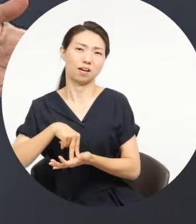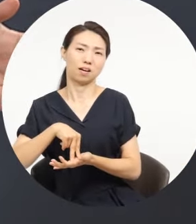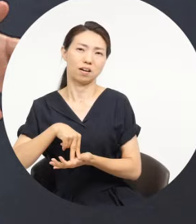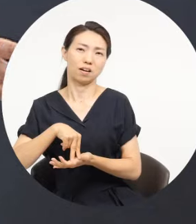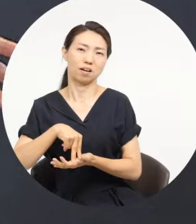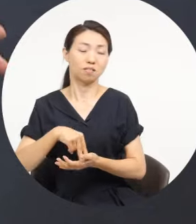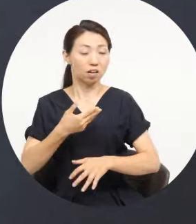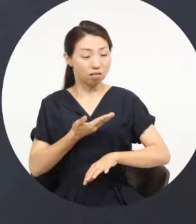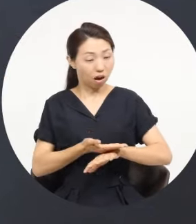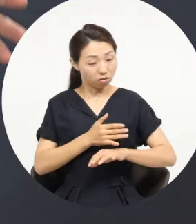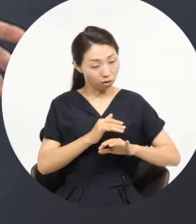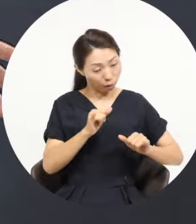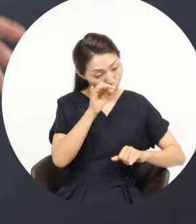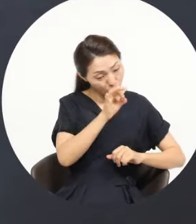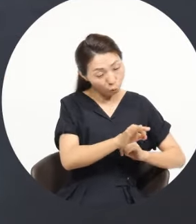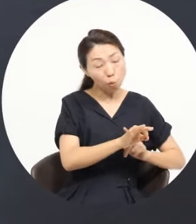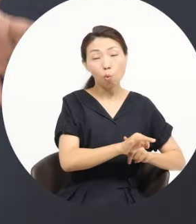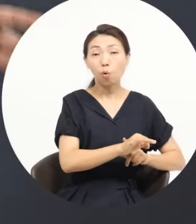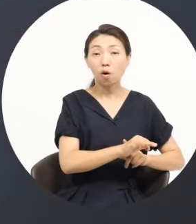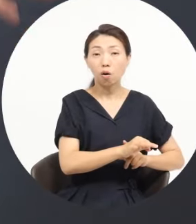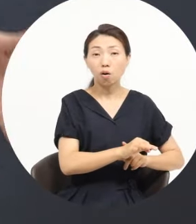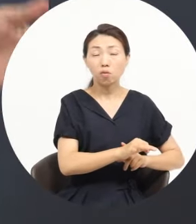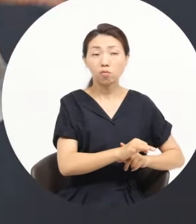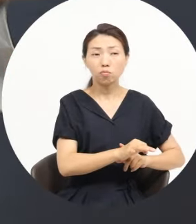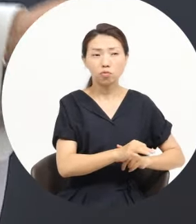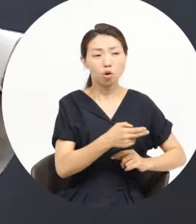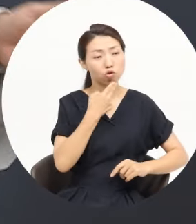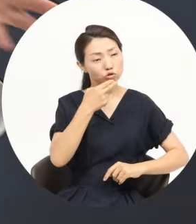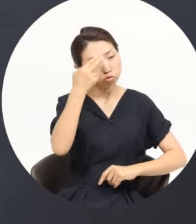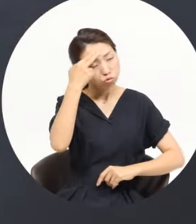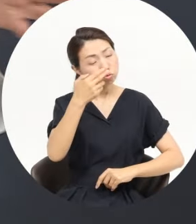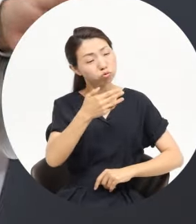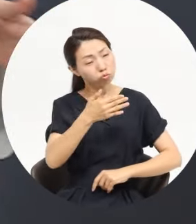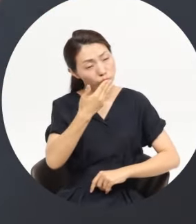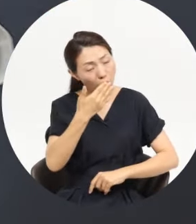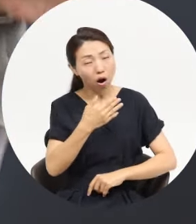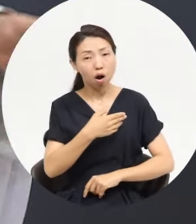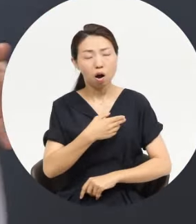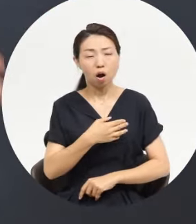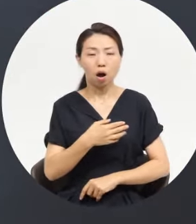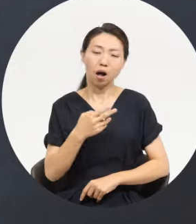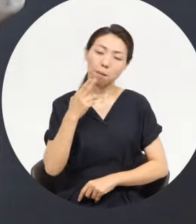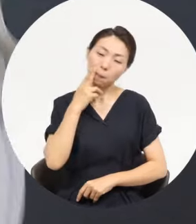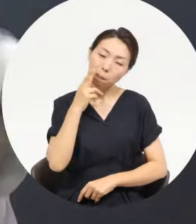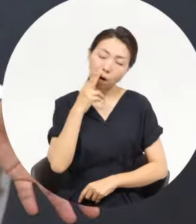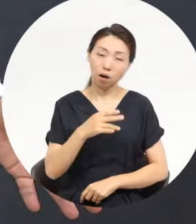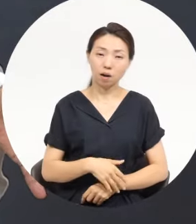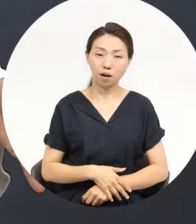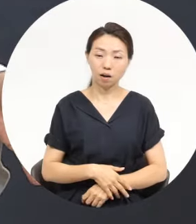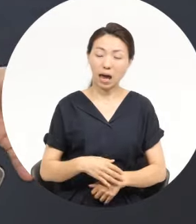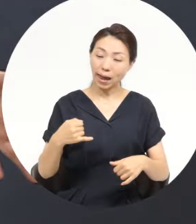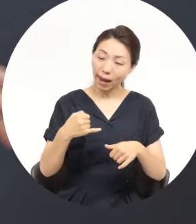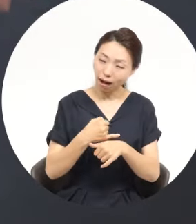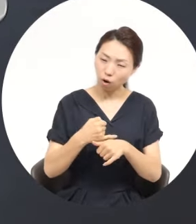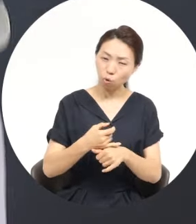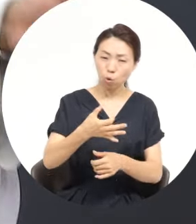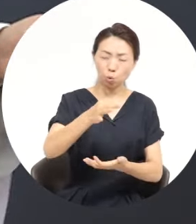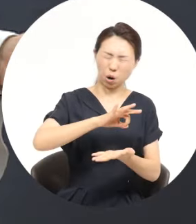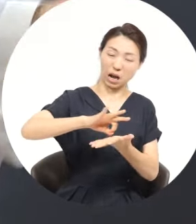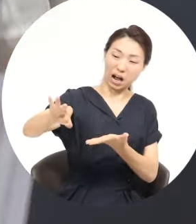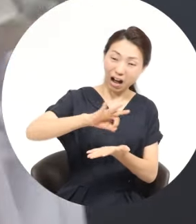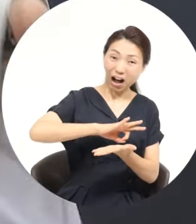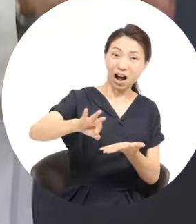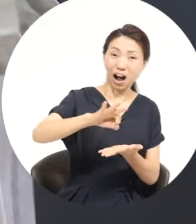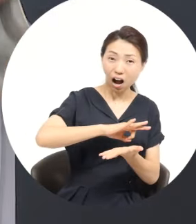거고 어떤 다른 측면에서 보면 그렇게 술 먹고 담배 피고 남자하고 만나고